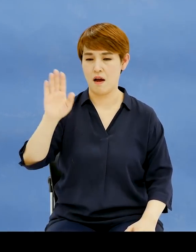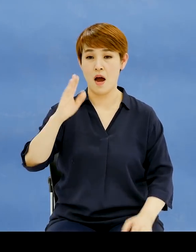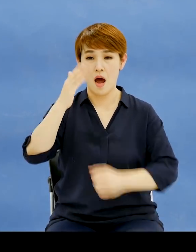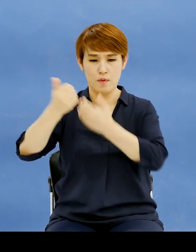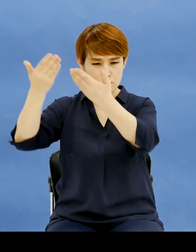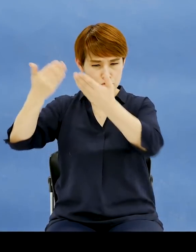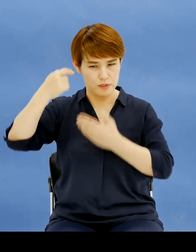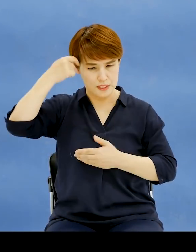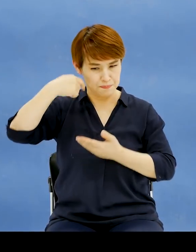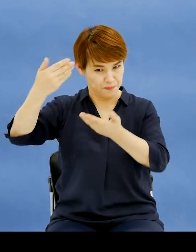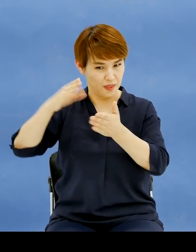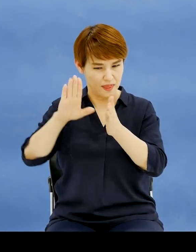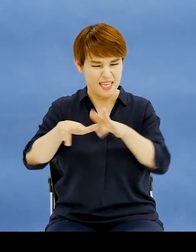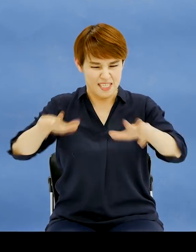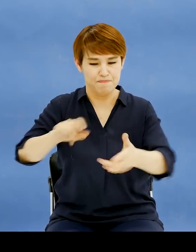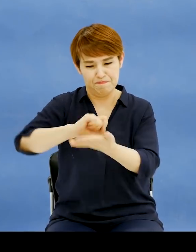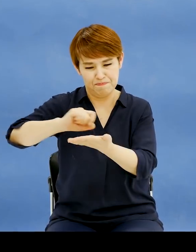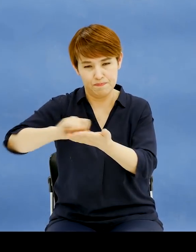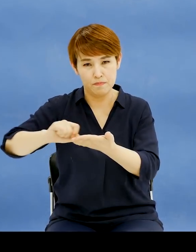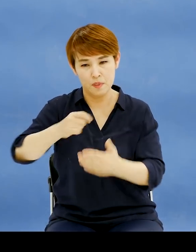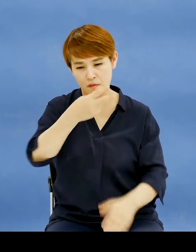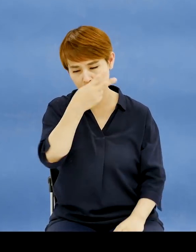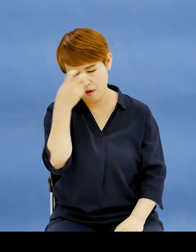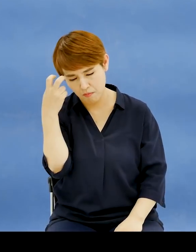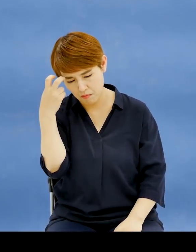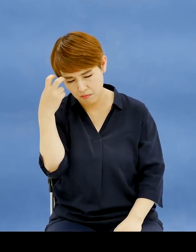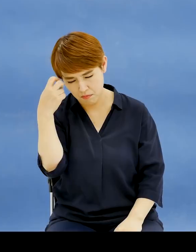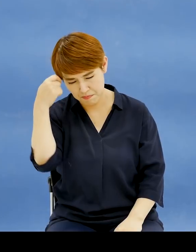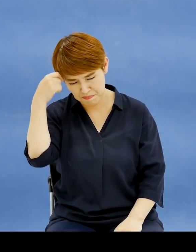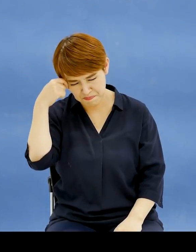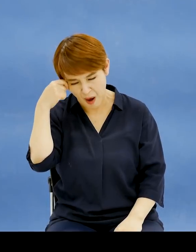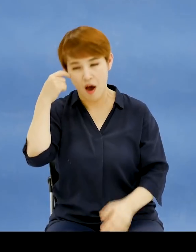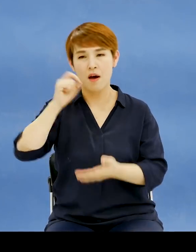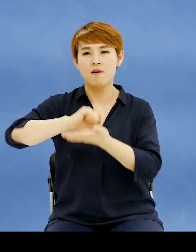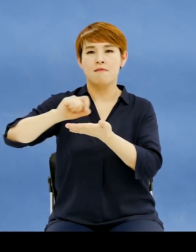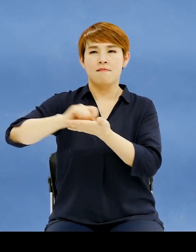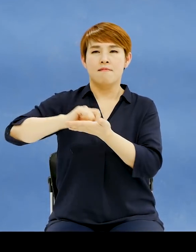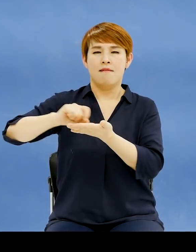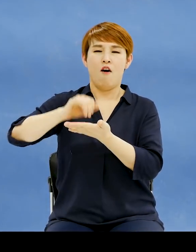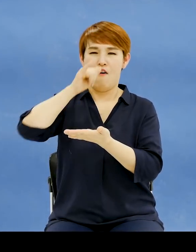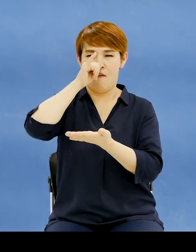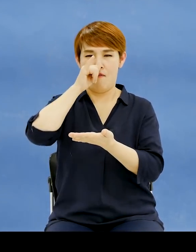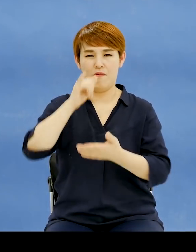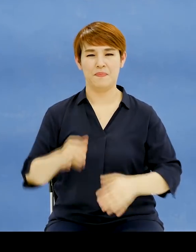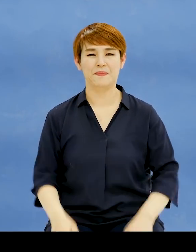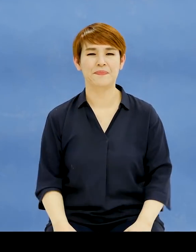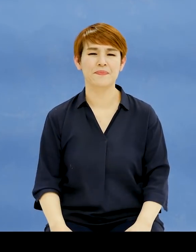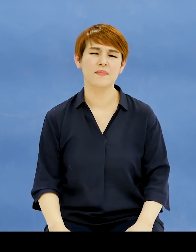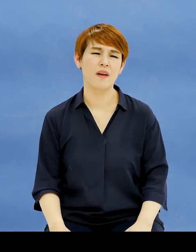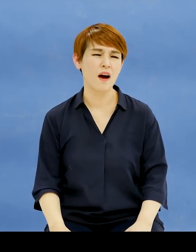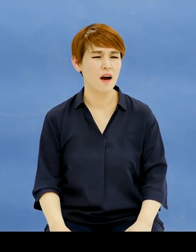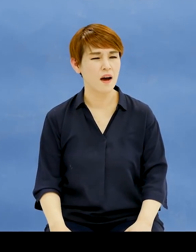주실 때 해야 된다고 그러시는 거예요. 그래서 주무시다가도 일어나서 막 꿈에서 받으셨다 그러고 막